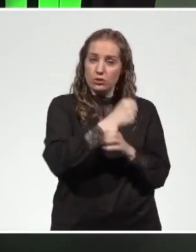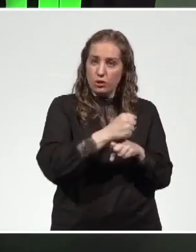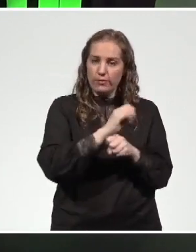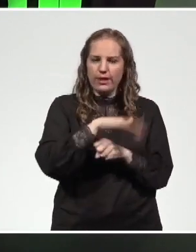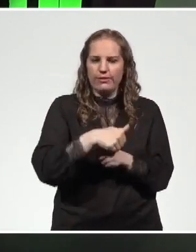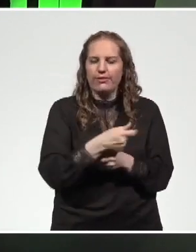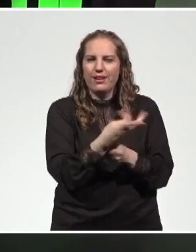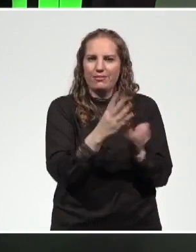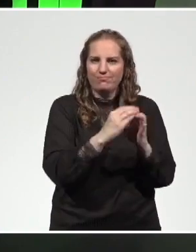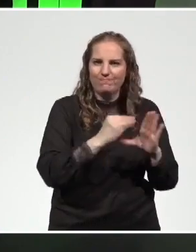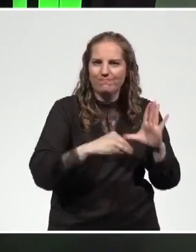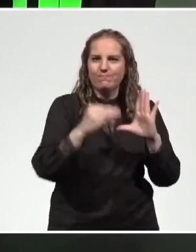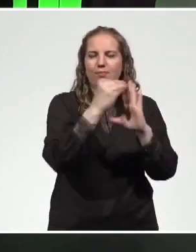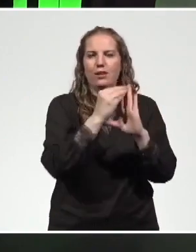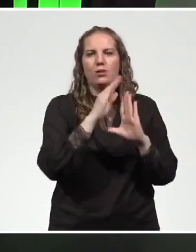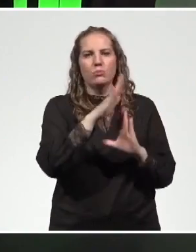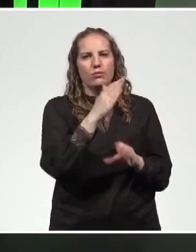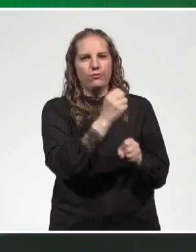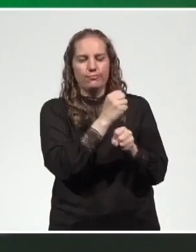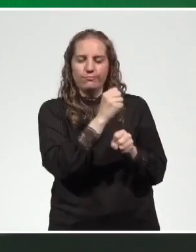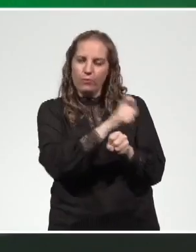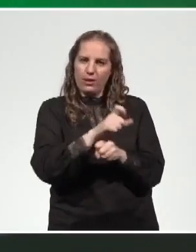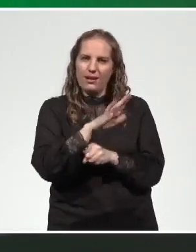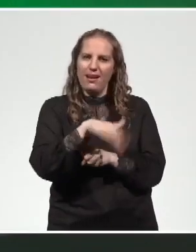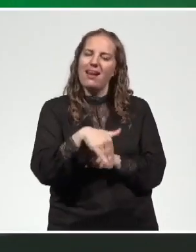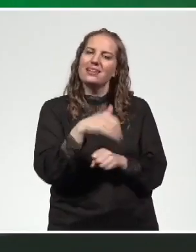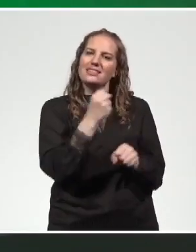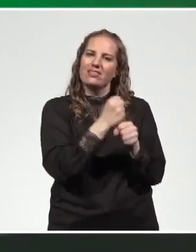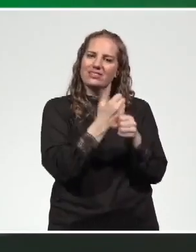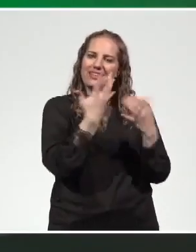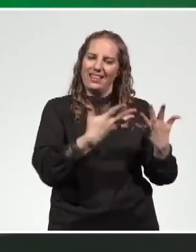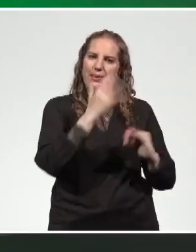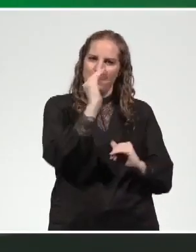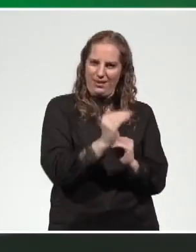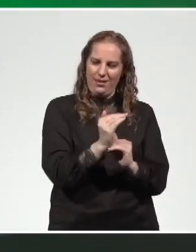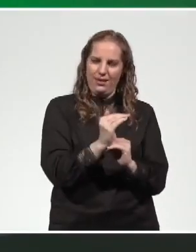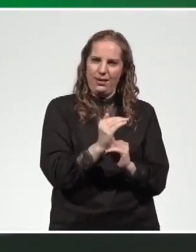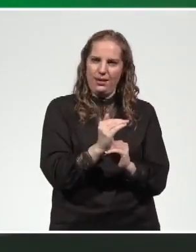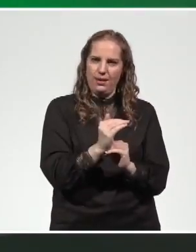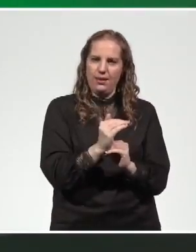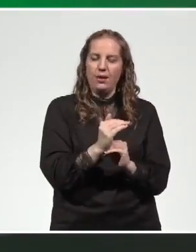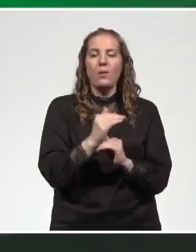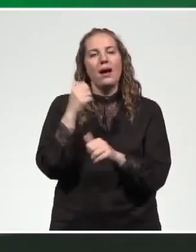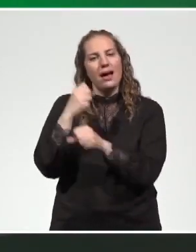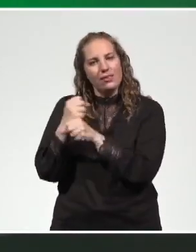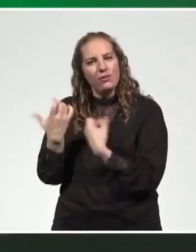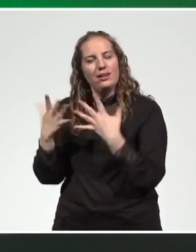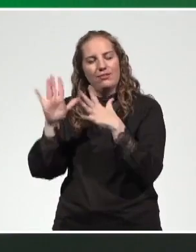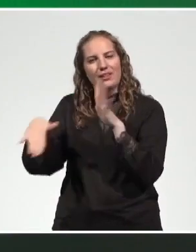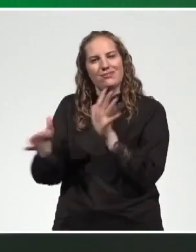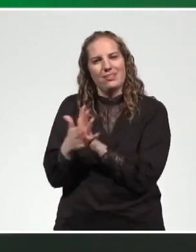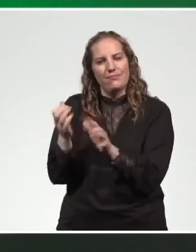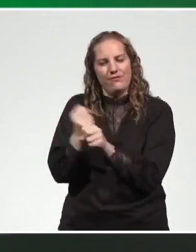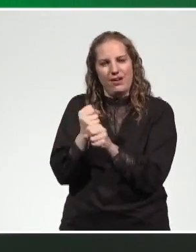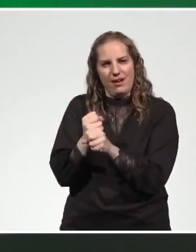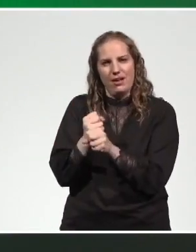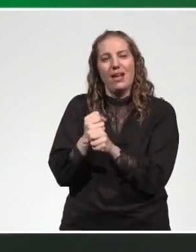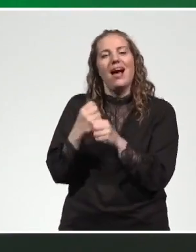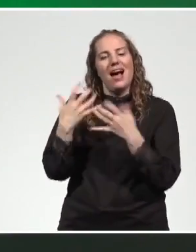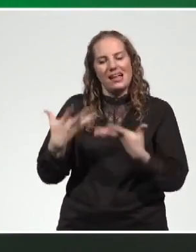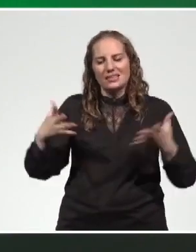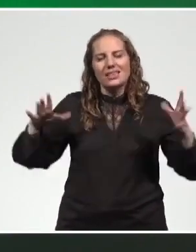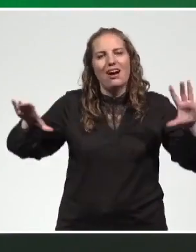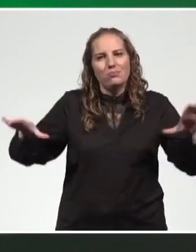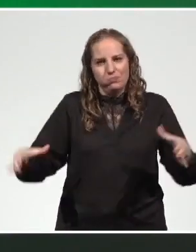fólk sem er með skerta starfsgetu. Og þar verðum við að fá atvinnulífið með okkur að því við getum þetta saman en